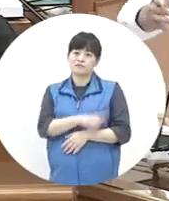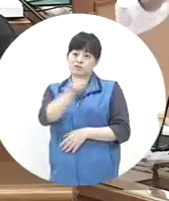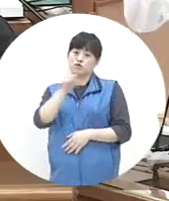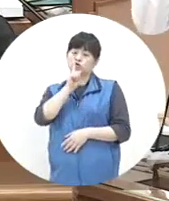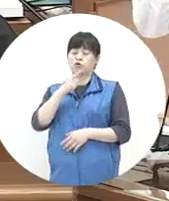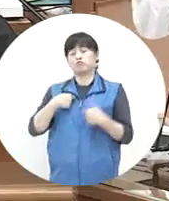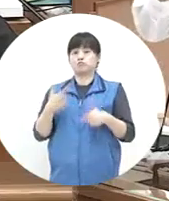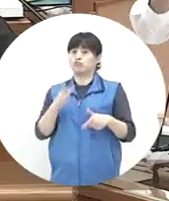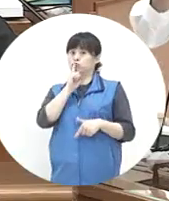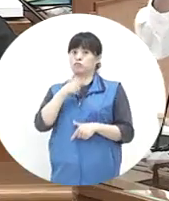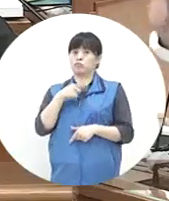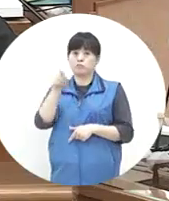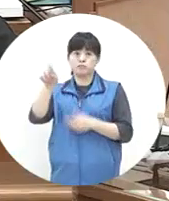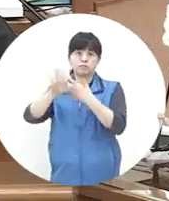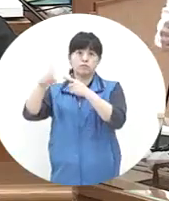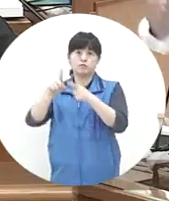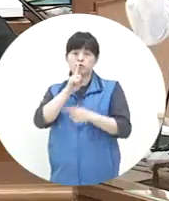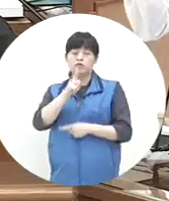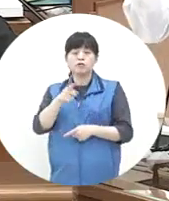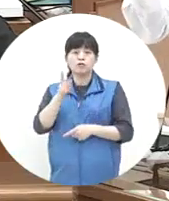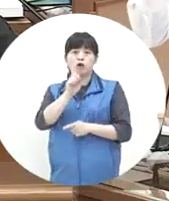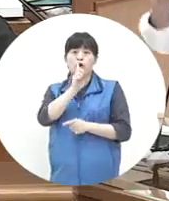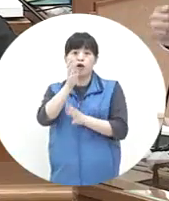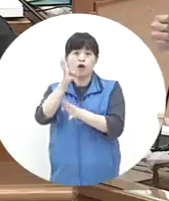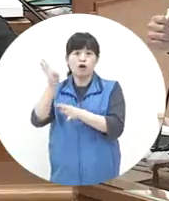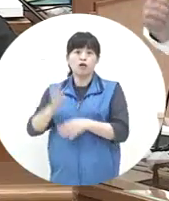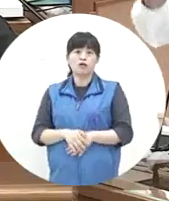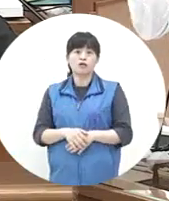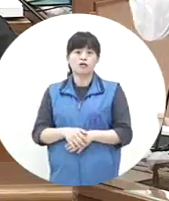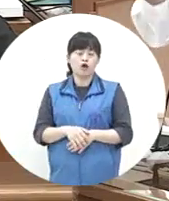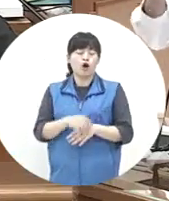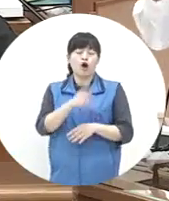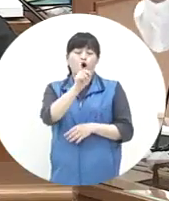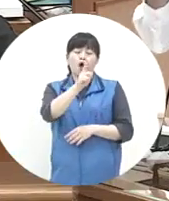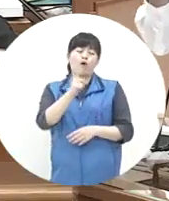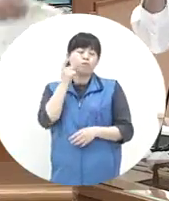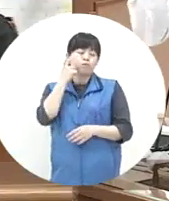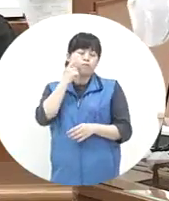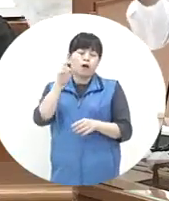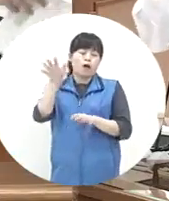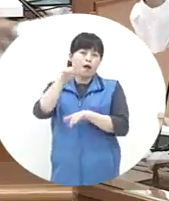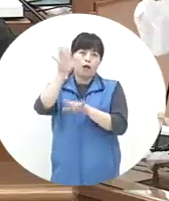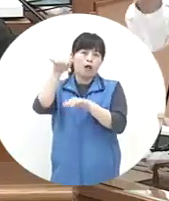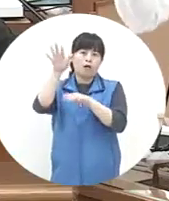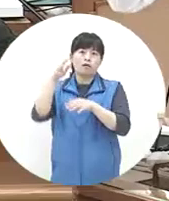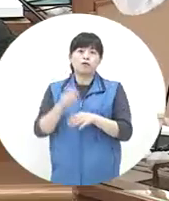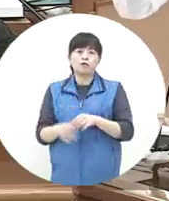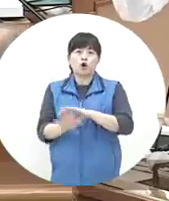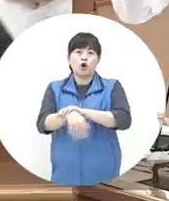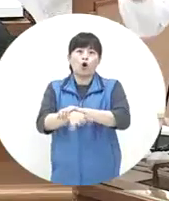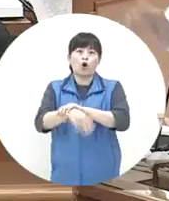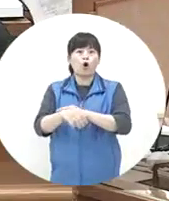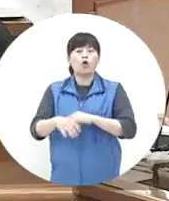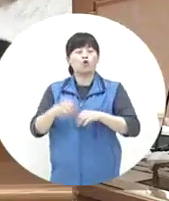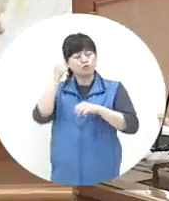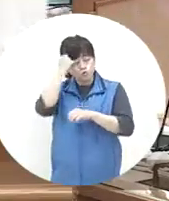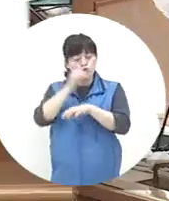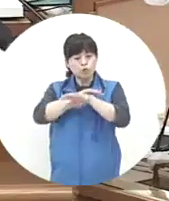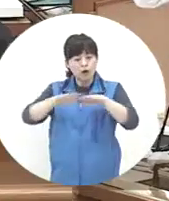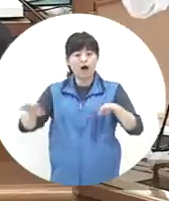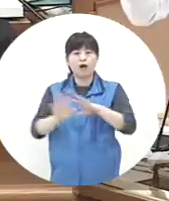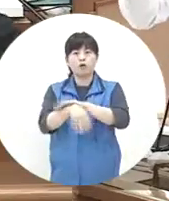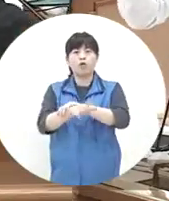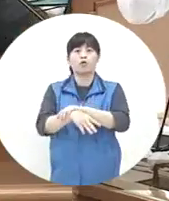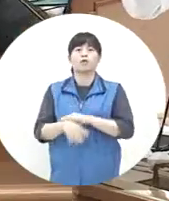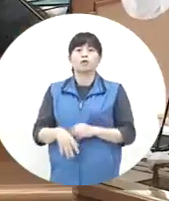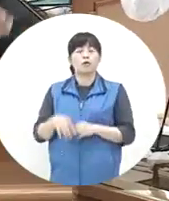讲的哦。那个口号猴，空话猴，安居乐业一场空，没有，不是我 乱说话， 没有，